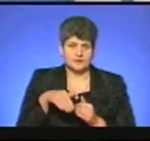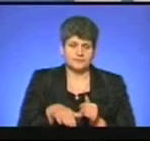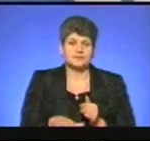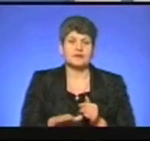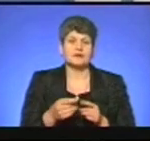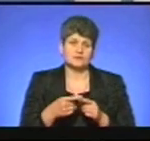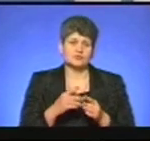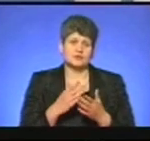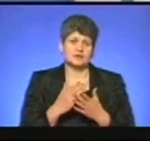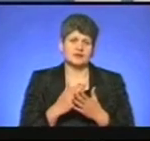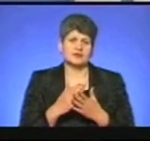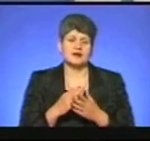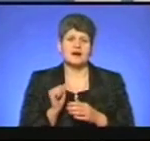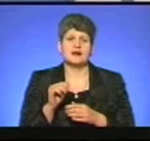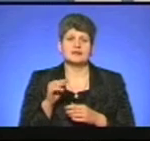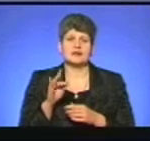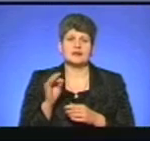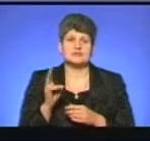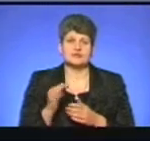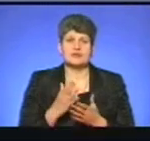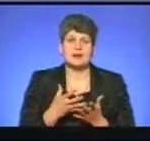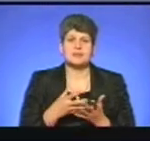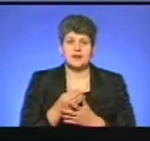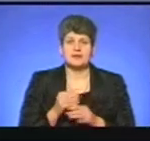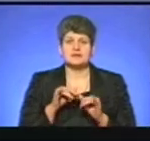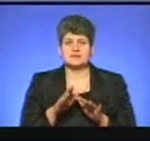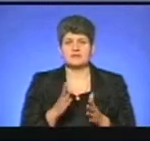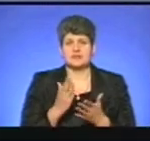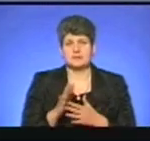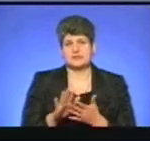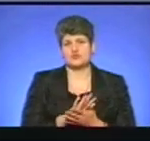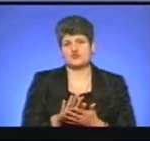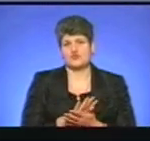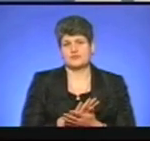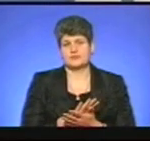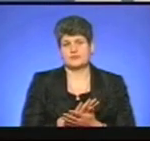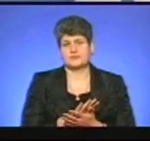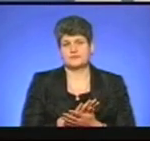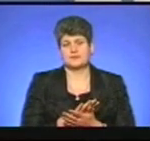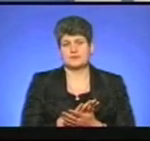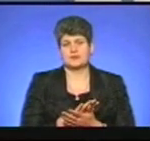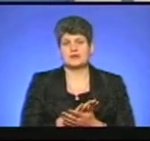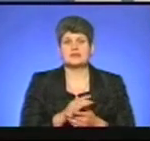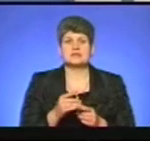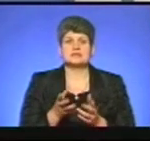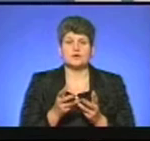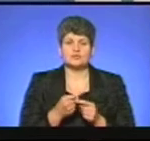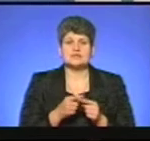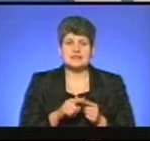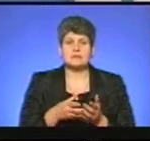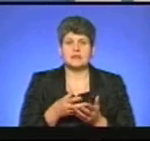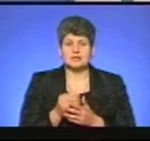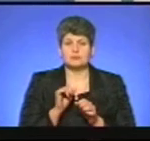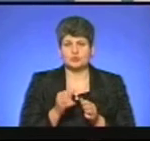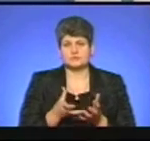атракціони, які, назвам це атракціони, які є платними, а заходи вони є безкоштовними. А за рахунок якраз цієї плати часто ми якраз можемо